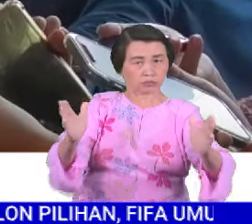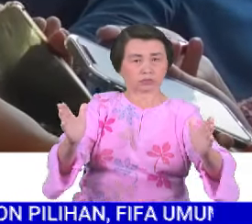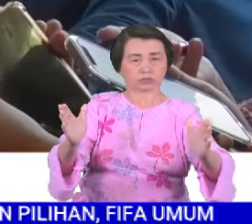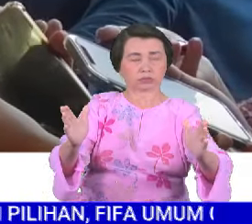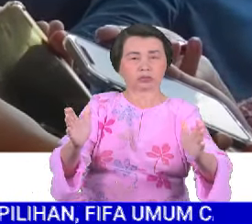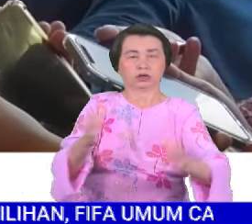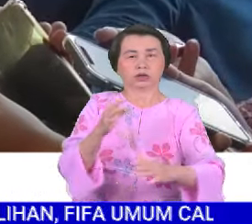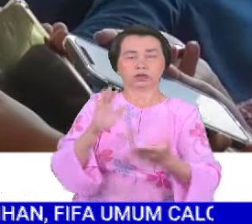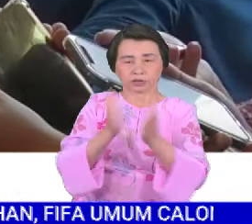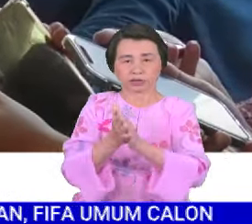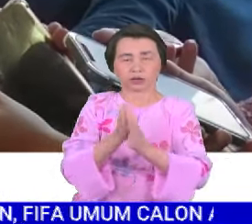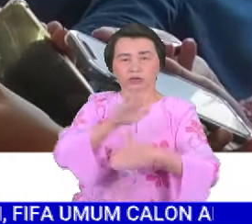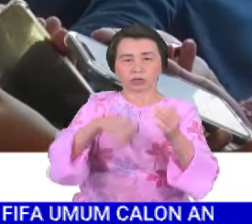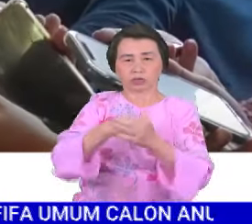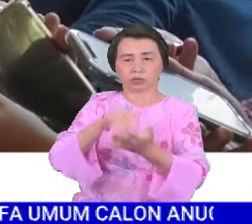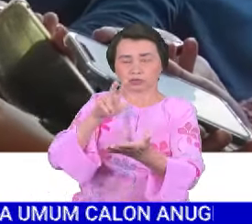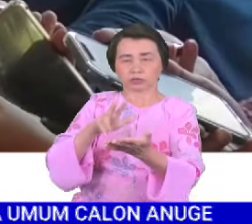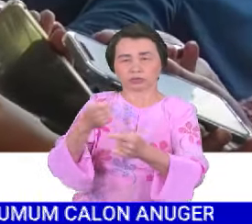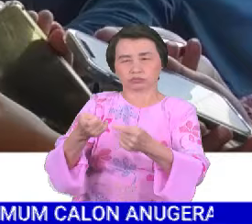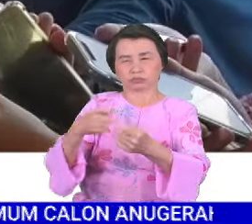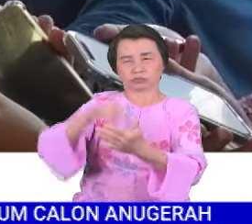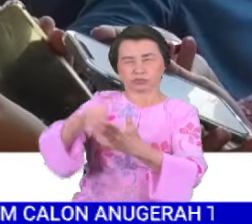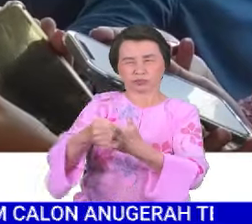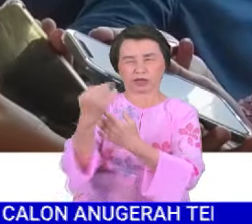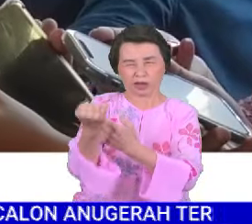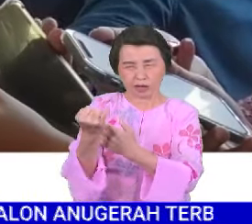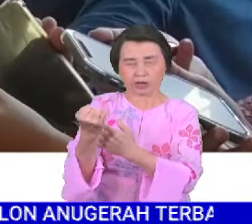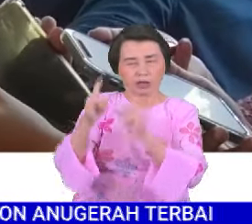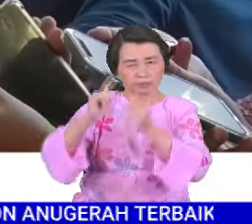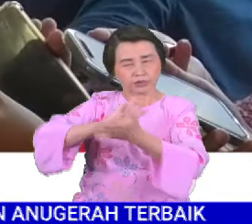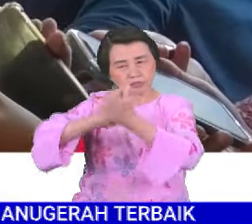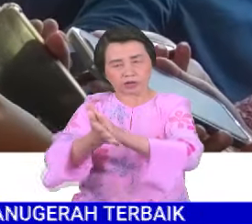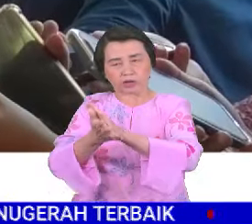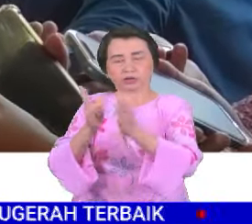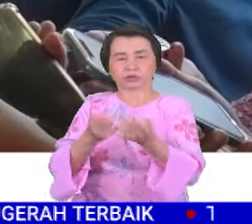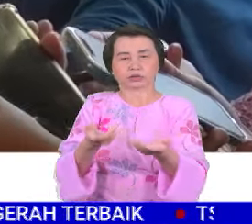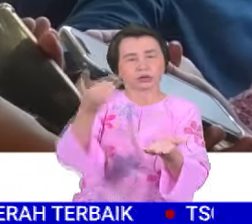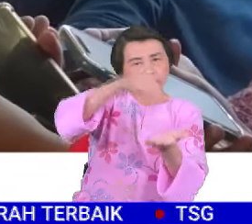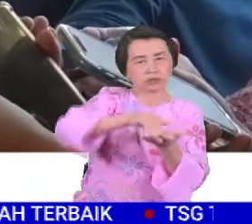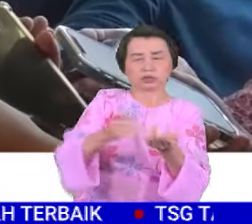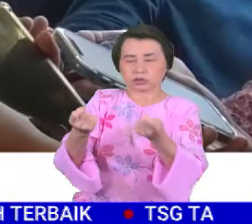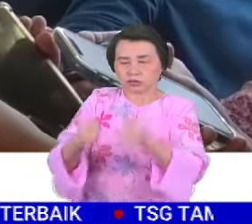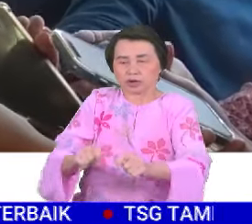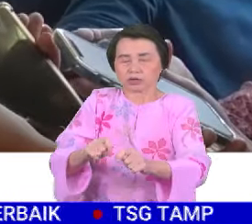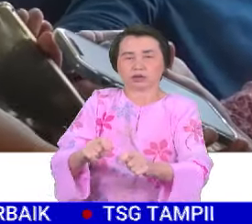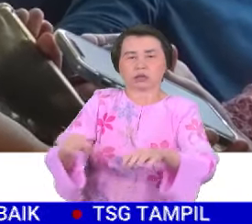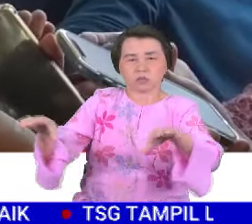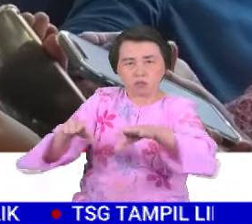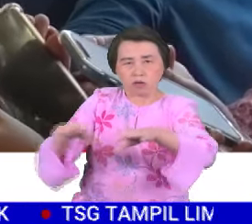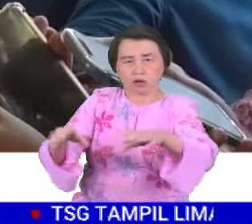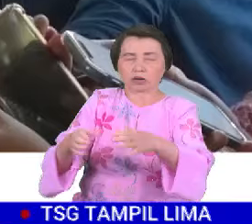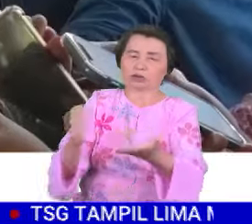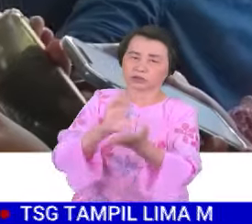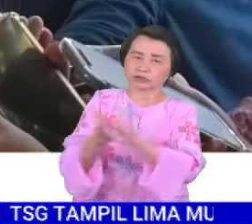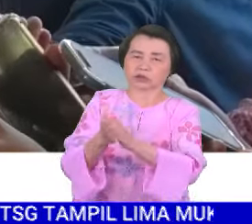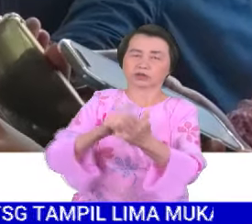boleh pindahkan status itu daripada sakit kepada retanda. Jadi maknanya dia akan bergeraklah mengikut yang sepatutnya